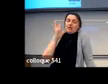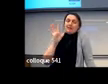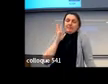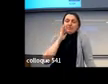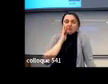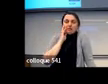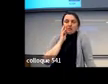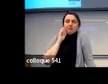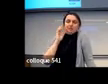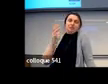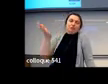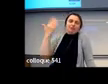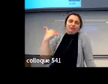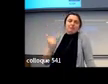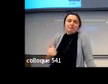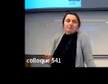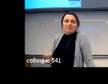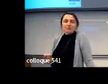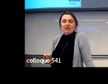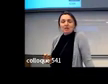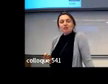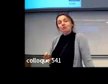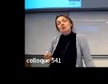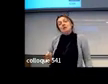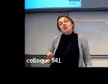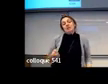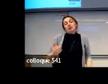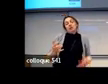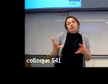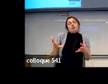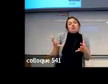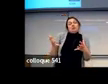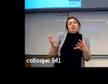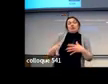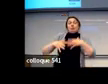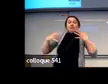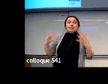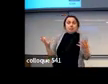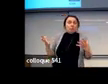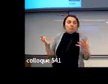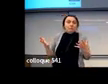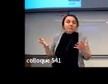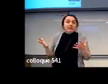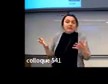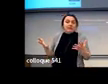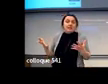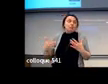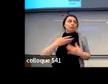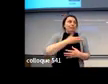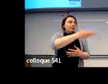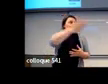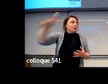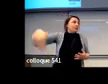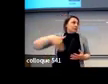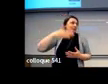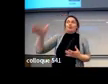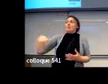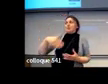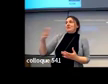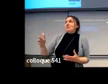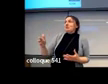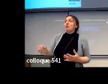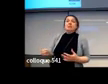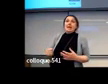Mais il y a quand même... C'est ça. On va le voir un petit peu plus, c'est quoi l'enjeu? C'est que, OK, oui, c'est beau, mais tu sais, quand nous, on a fait le tour dans